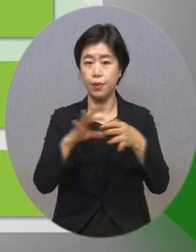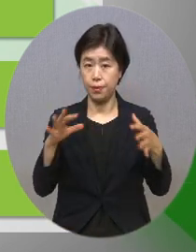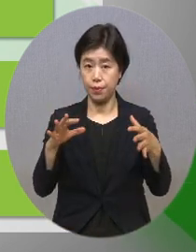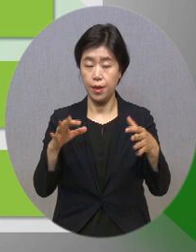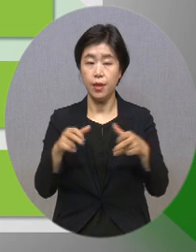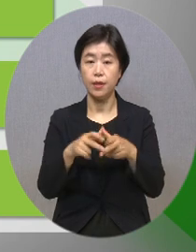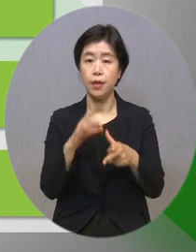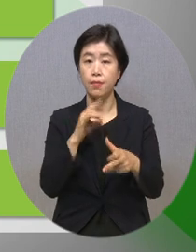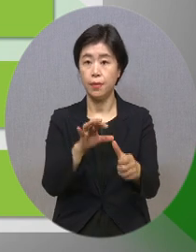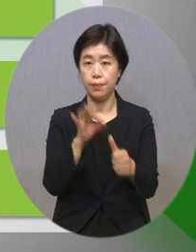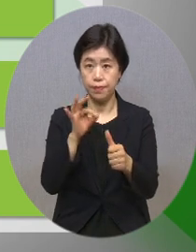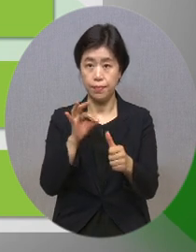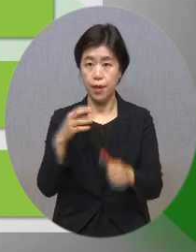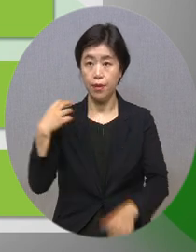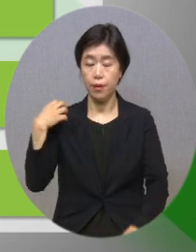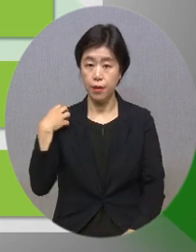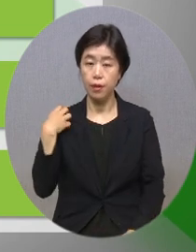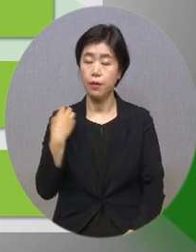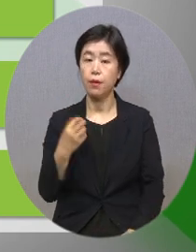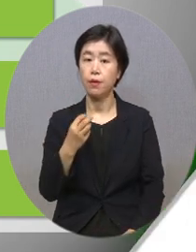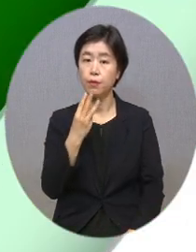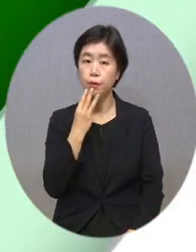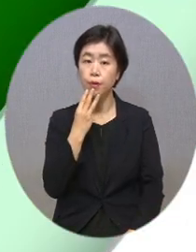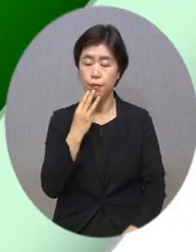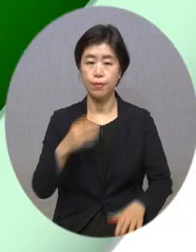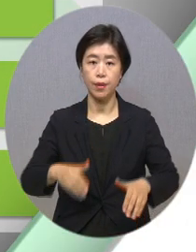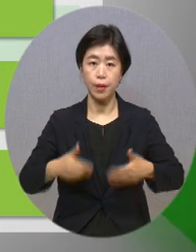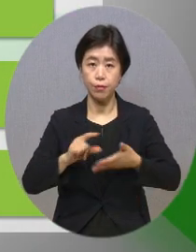채용하며 담당 기사는 서울 남부지사입니다.